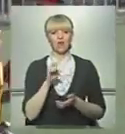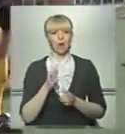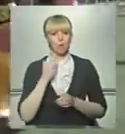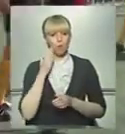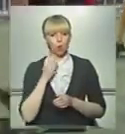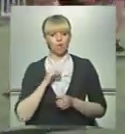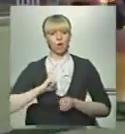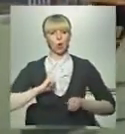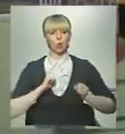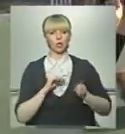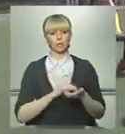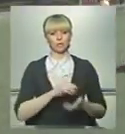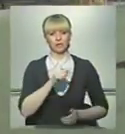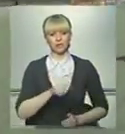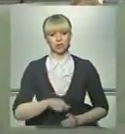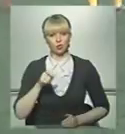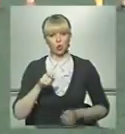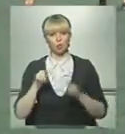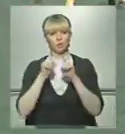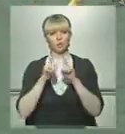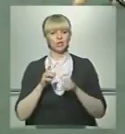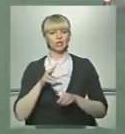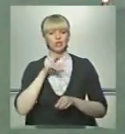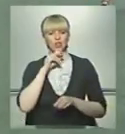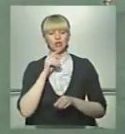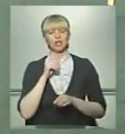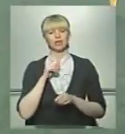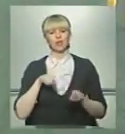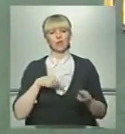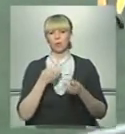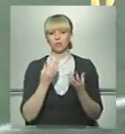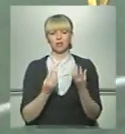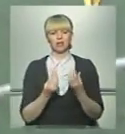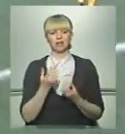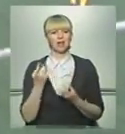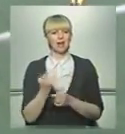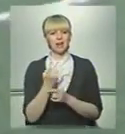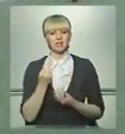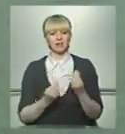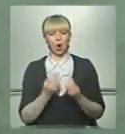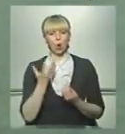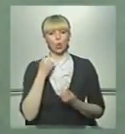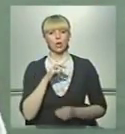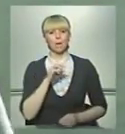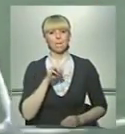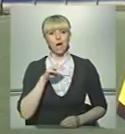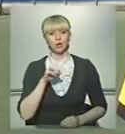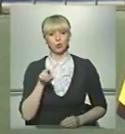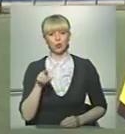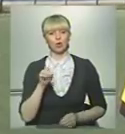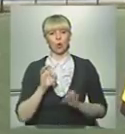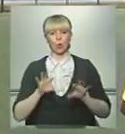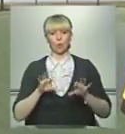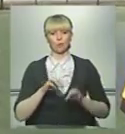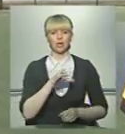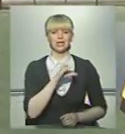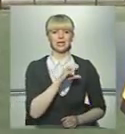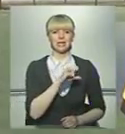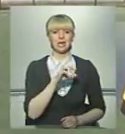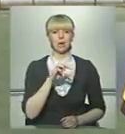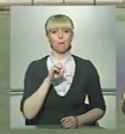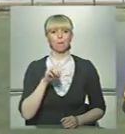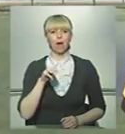«Буковина» та колег-журналістів. Зірки чернівецького футболу не раз грали матчі, коли Сергій Батюк їх коментував. Сергій Батюк був